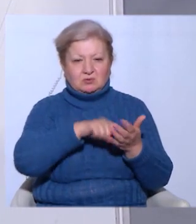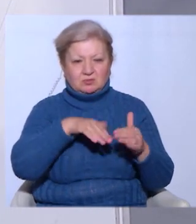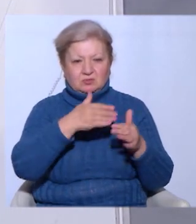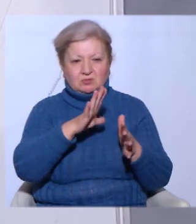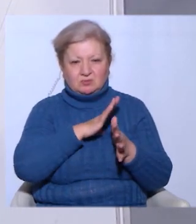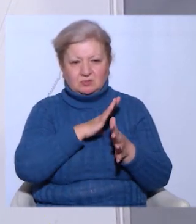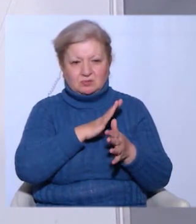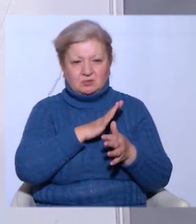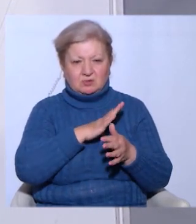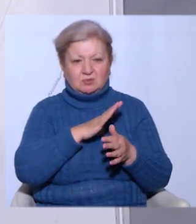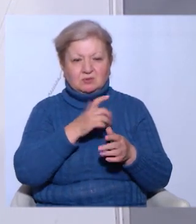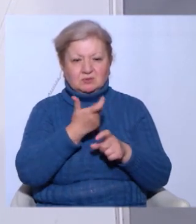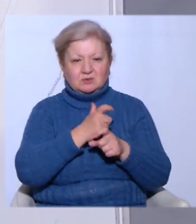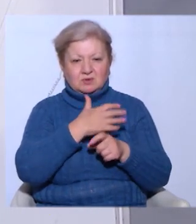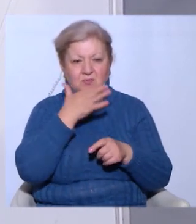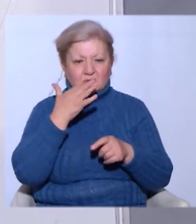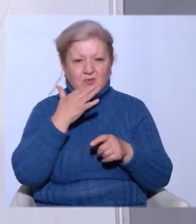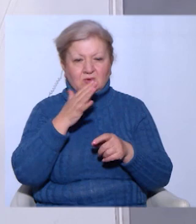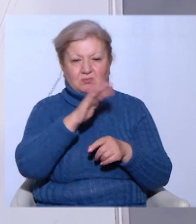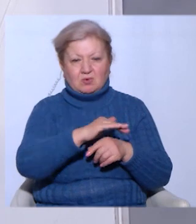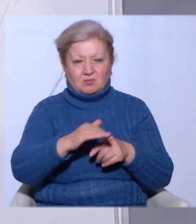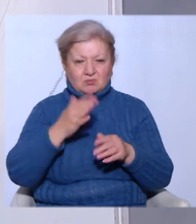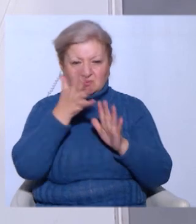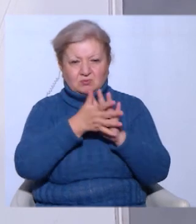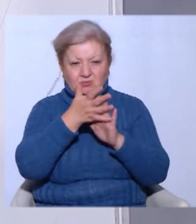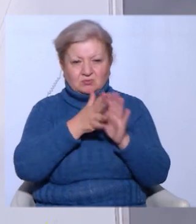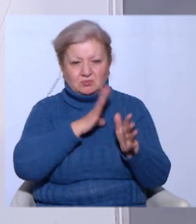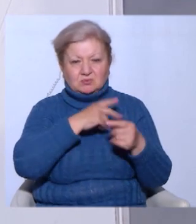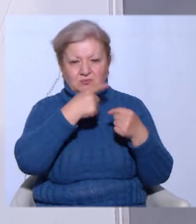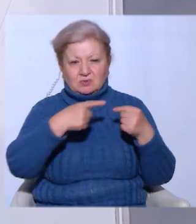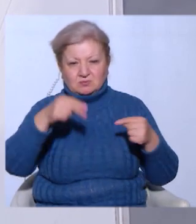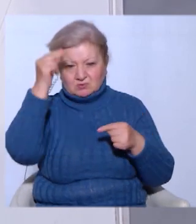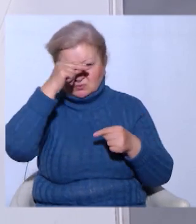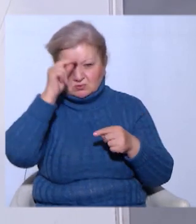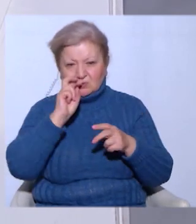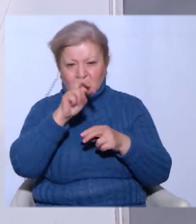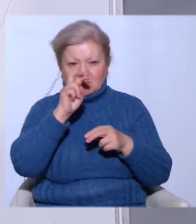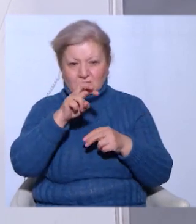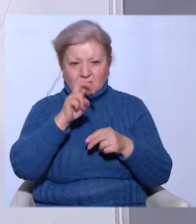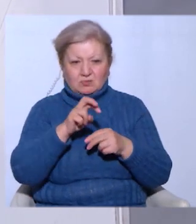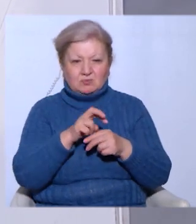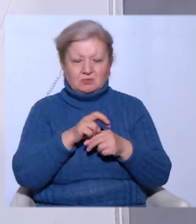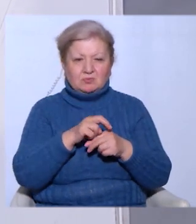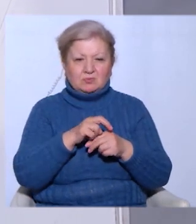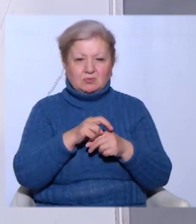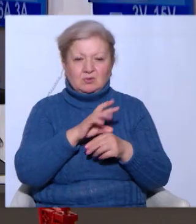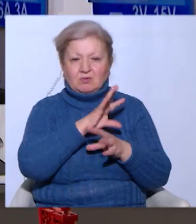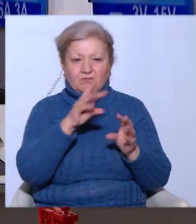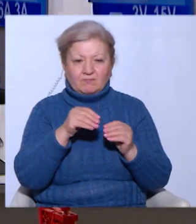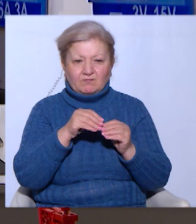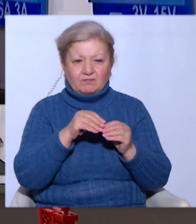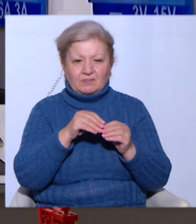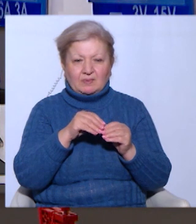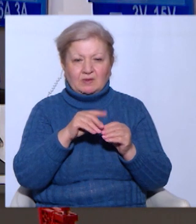ბევრი ბავშვი მოდიოდა მუდმივად, სხვადასხვა სკოლები მოდიან და ყველა